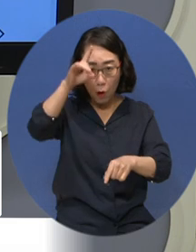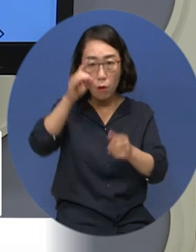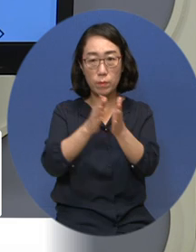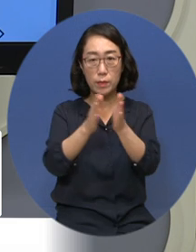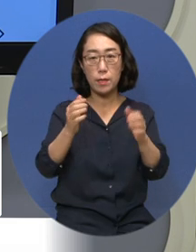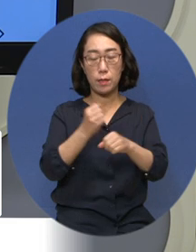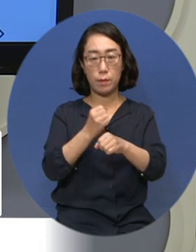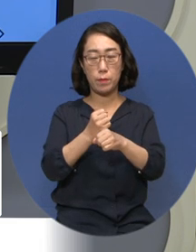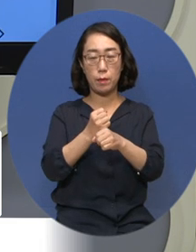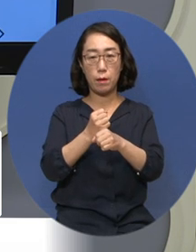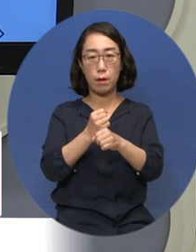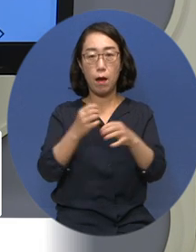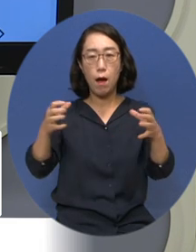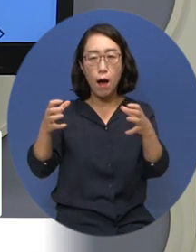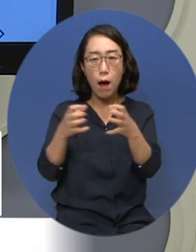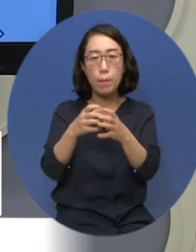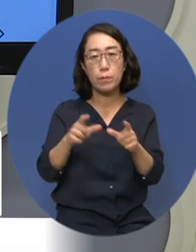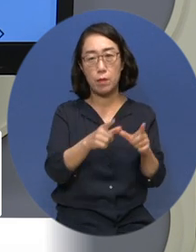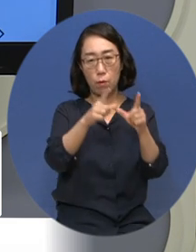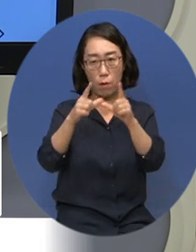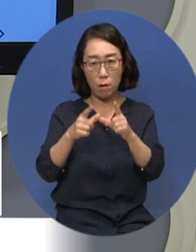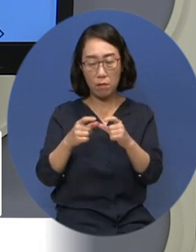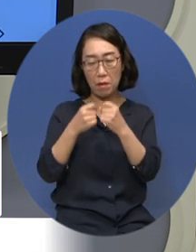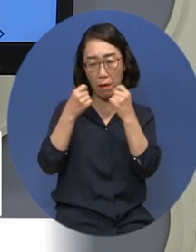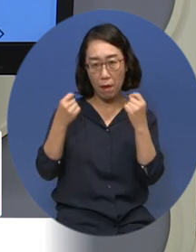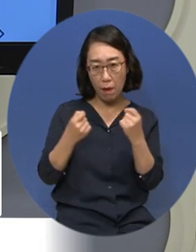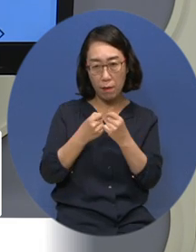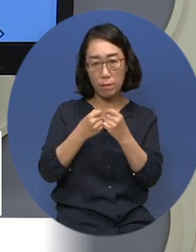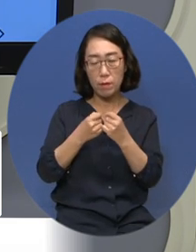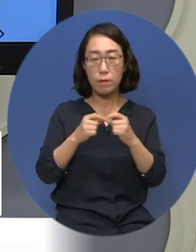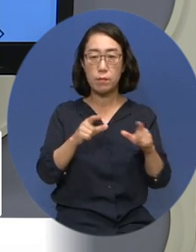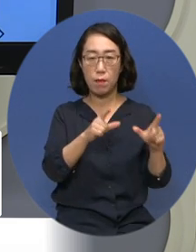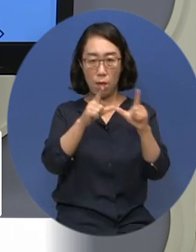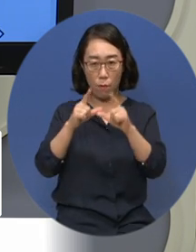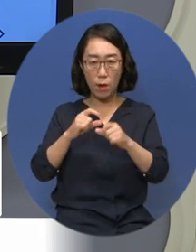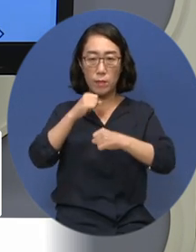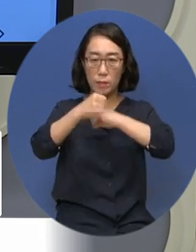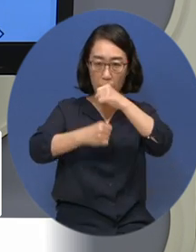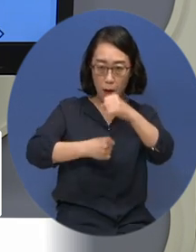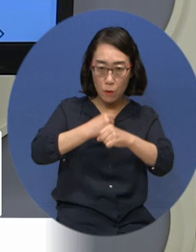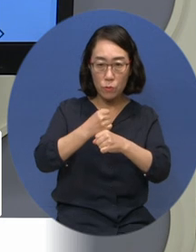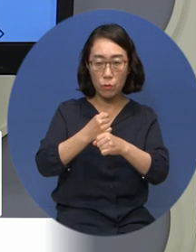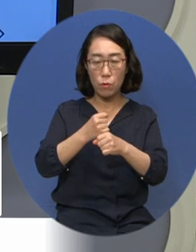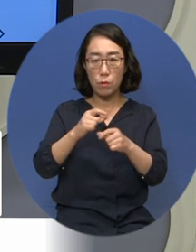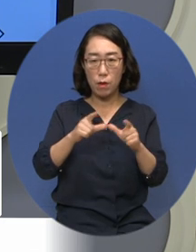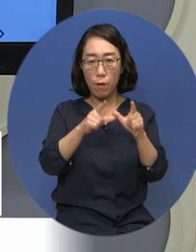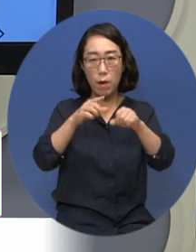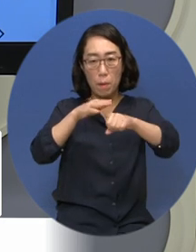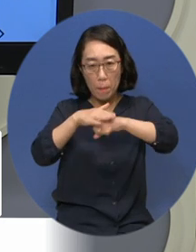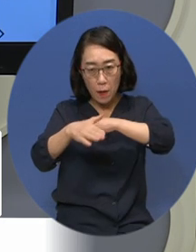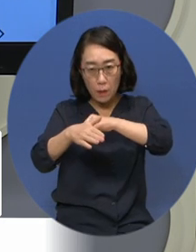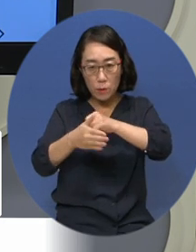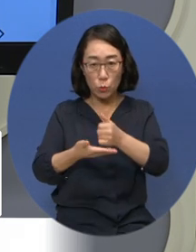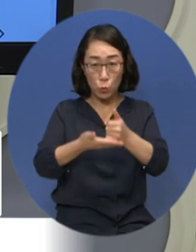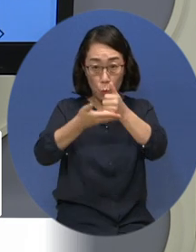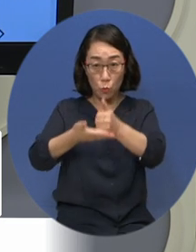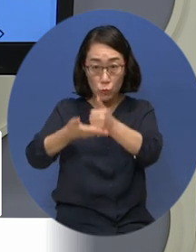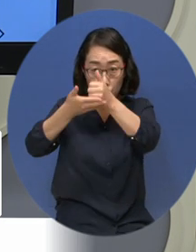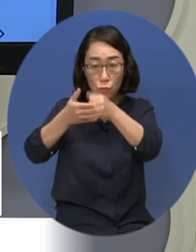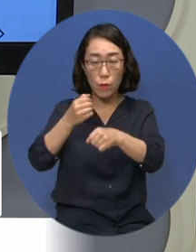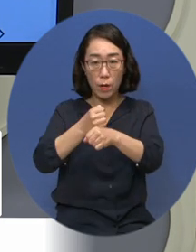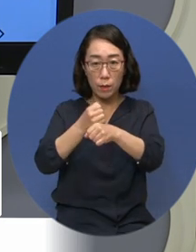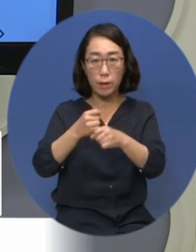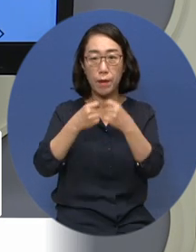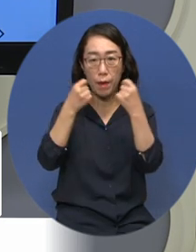생활하던 장애인들이 개개인의 사생활과 자율성 생활 양식이 존중되는 네 집 살림을 시작할 수